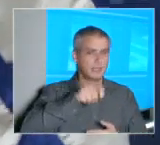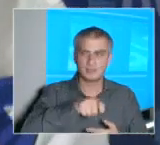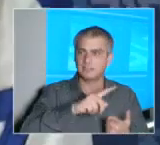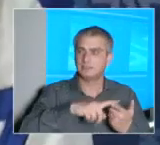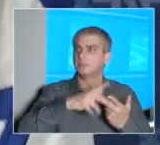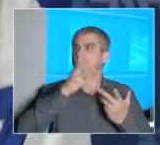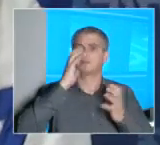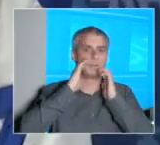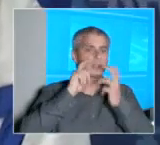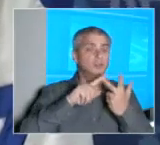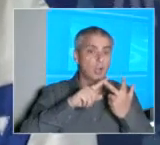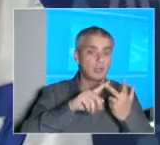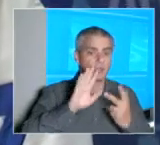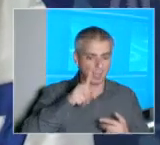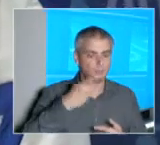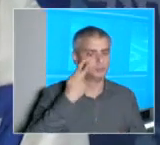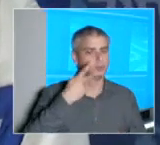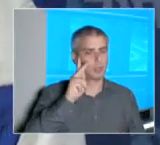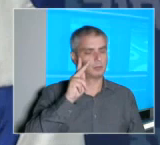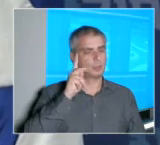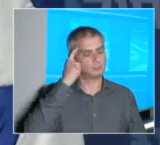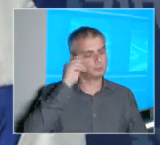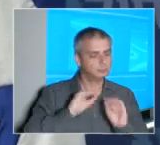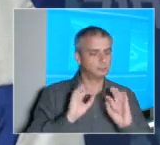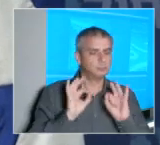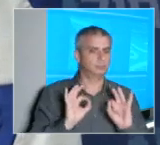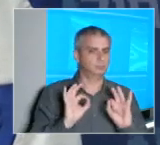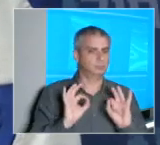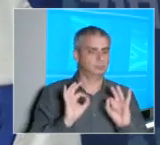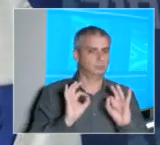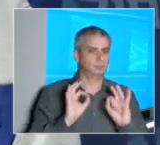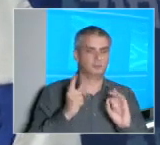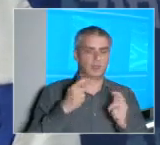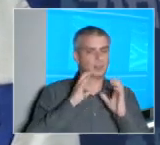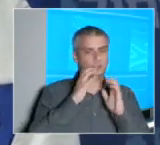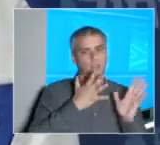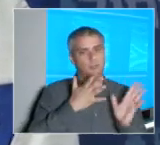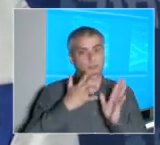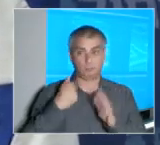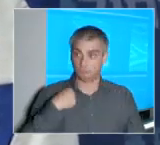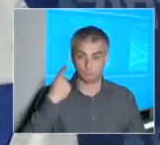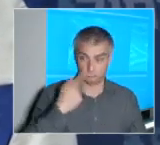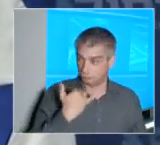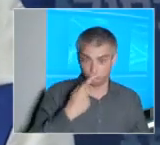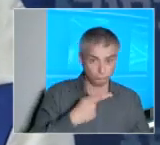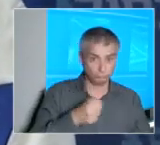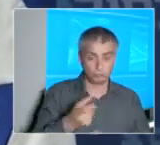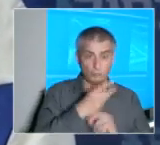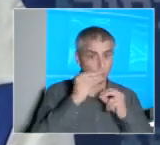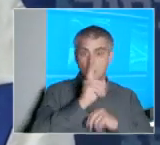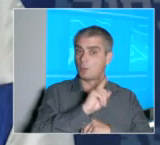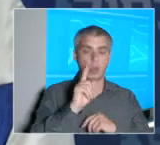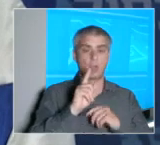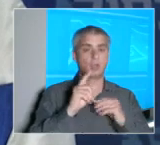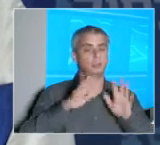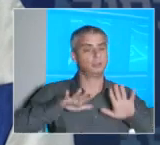ובתקשורת, וגם שם יש יותר פרגמטיזם ושהתקשורת מושכת אותה אליהם. שמעתי אותם השבוע מודיעין שהם לעולם לא ישבו